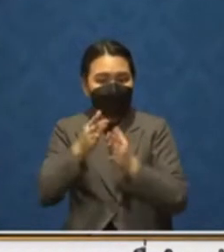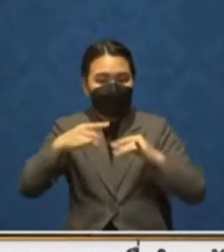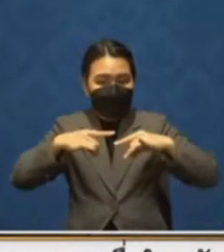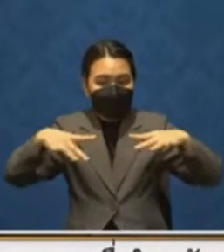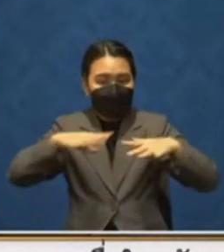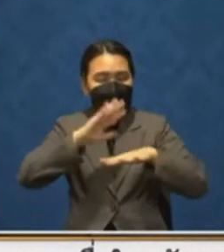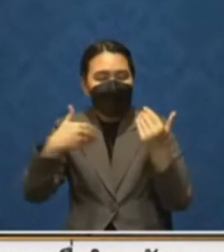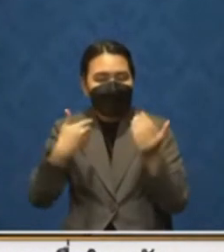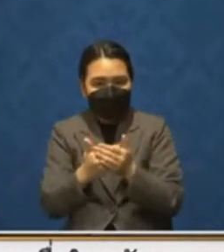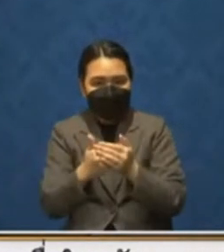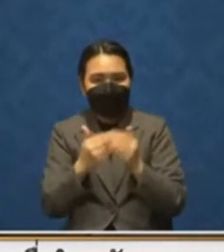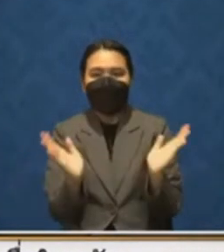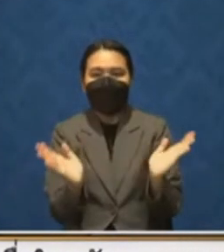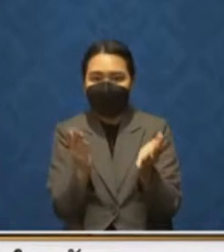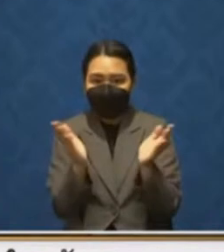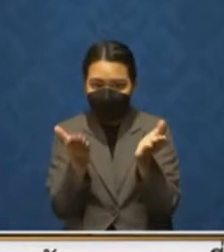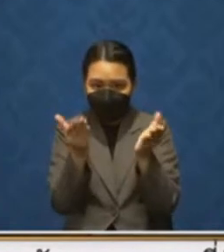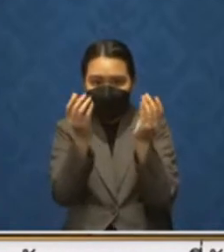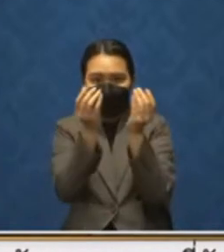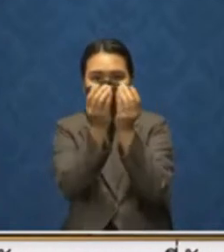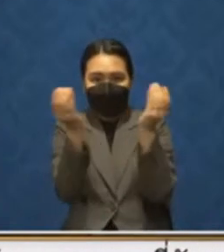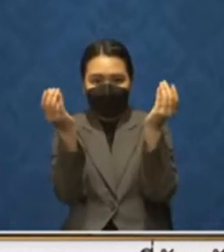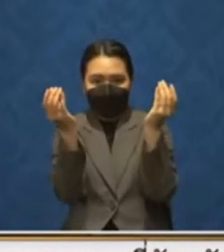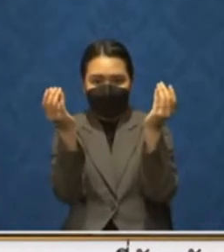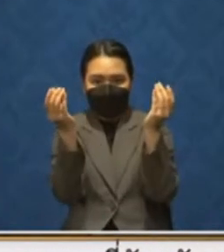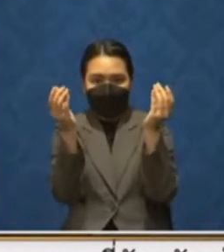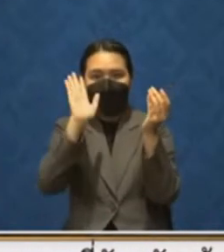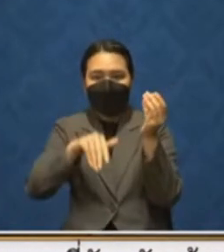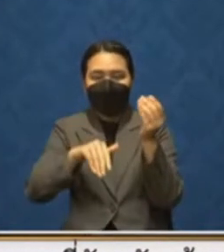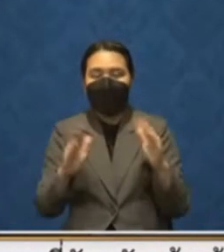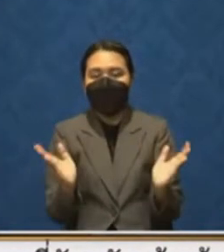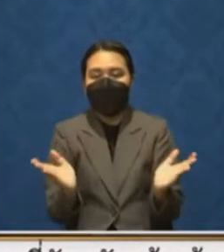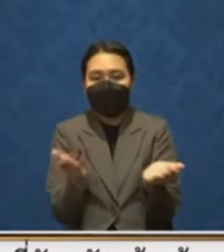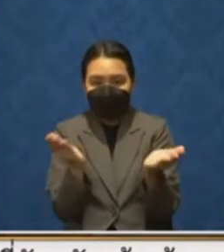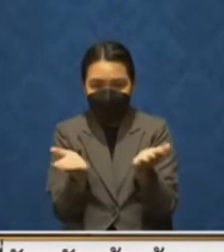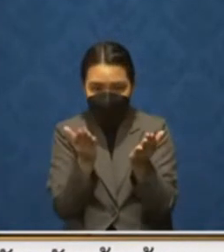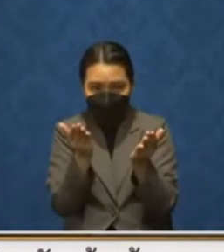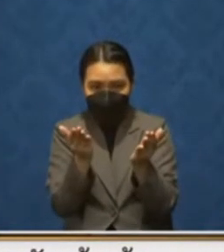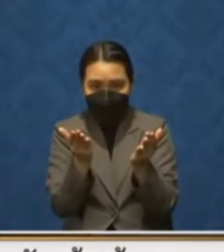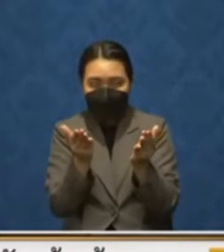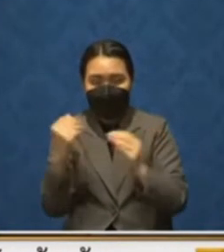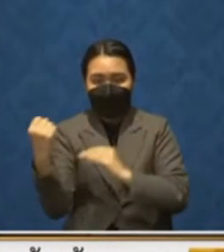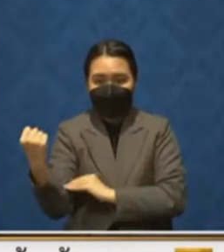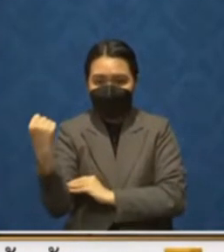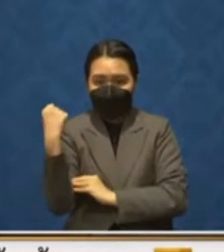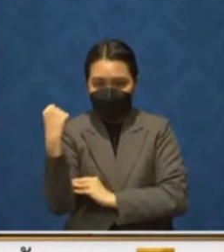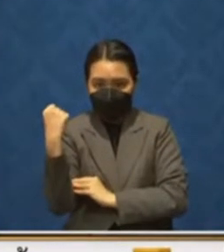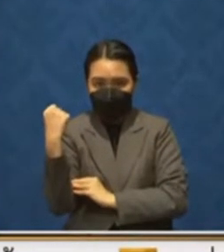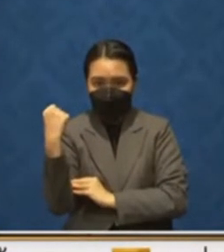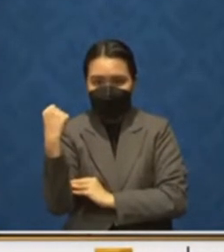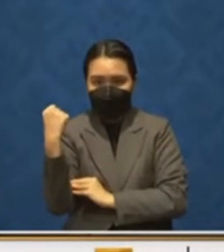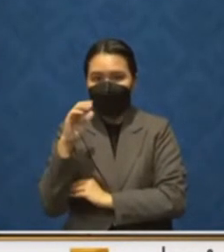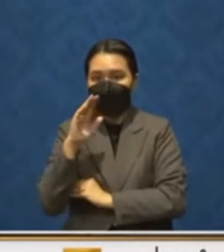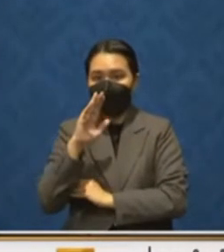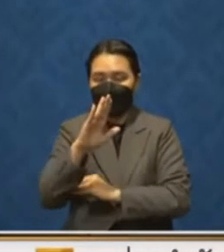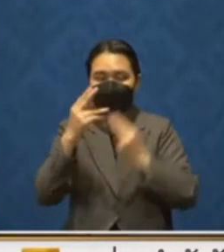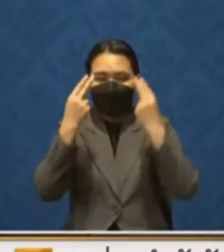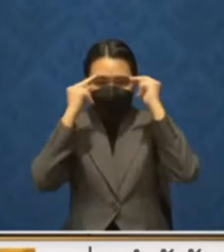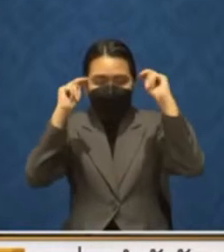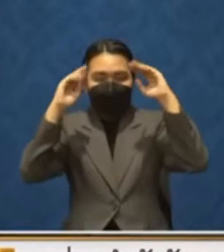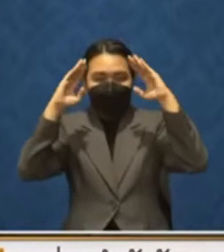สนับสนุนรัฐธรรมนูญเพชรสนั่น 0อาการละเมิดอำนาจของคุณประยุทธ์ด้วยเช่นเดียว